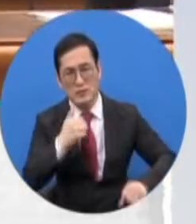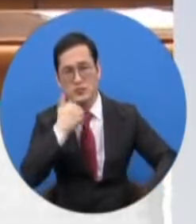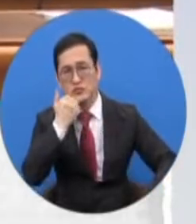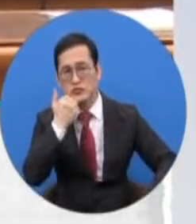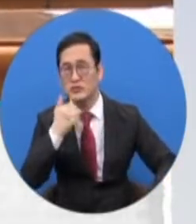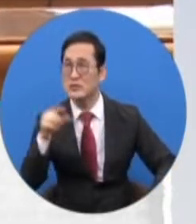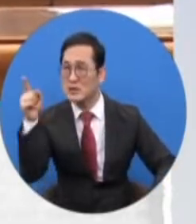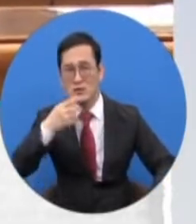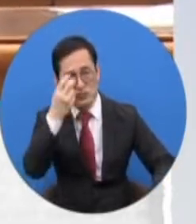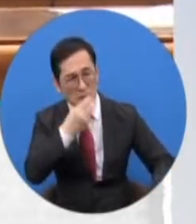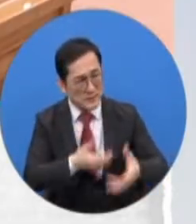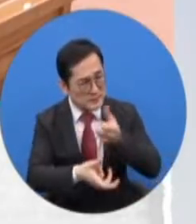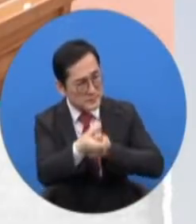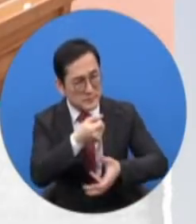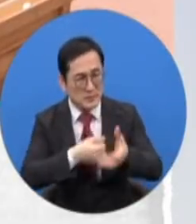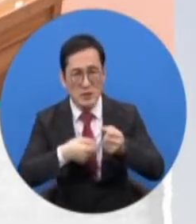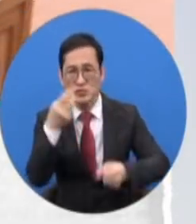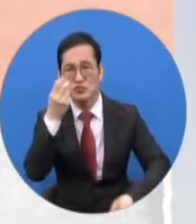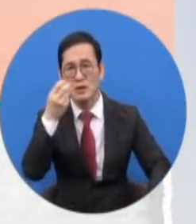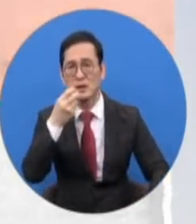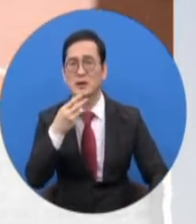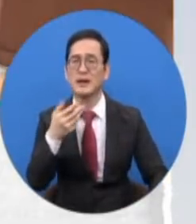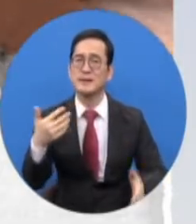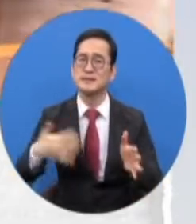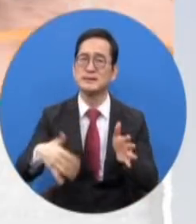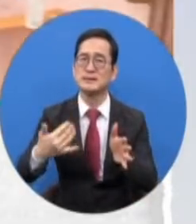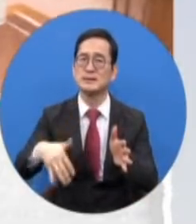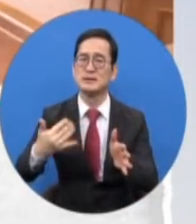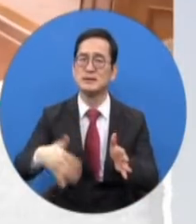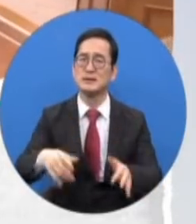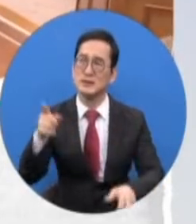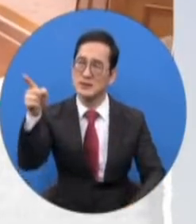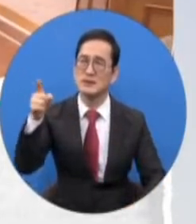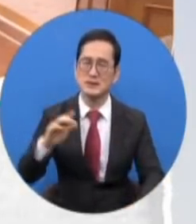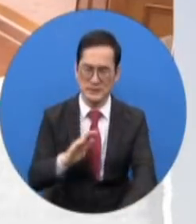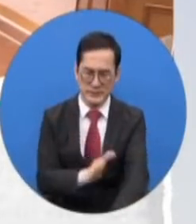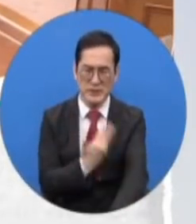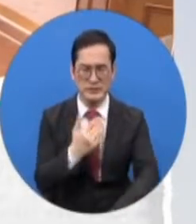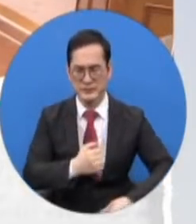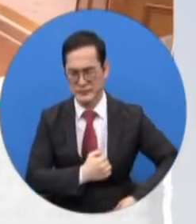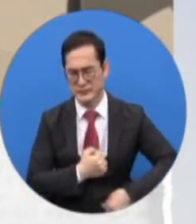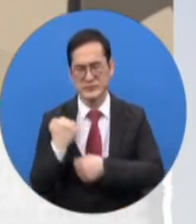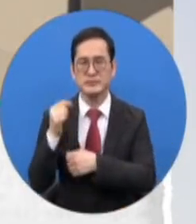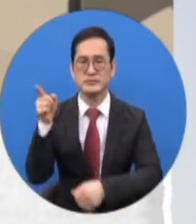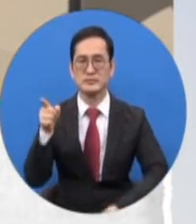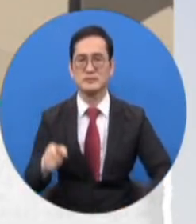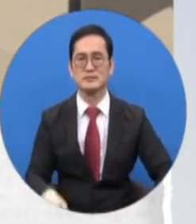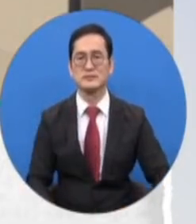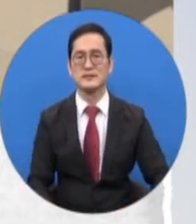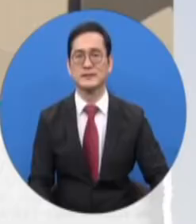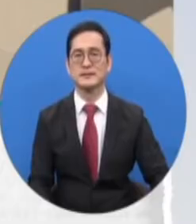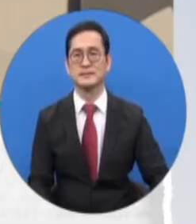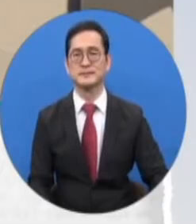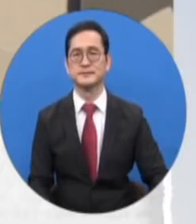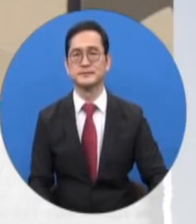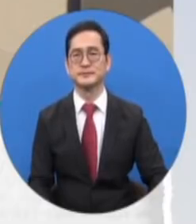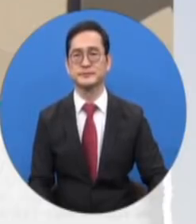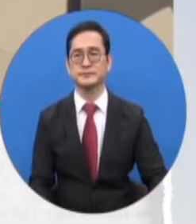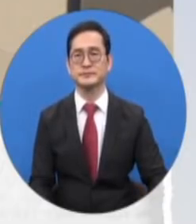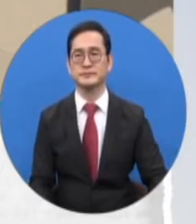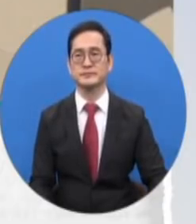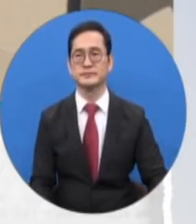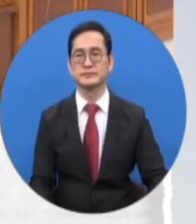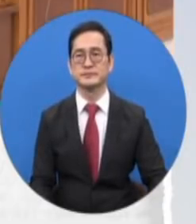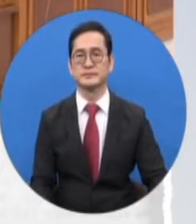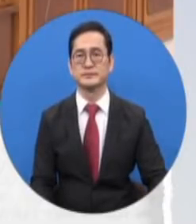중요한 잣대를 주지 못한 건에 대해서는 검찰이 저는 책임을 져야 되고요. 대장동 사건 수사 초기부터 지금까지 보였던